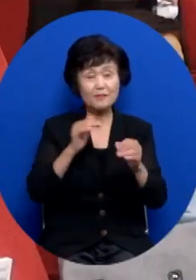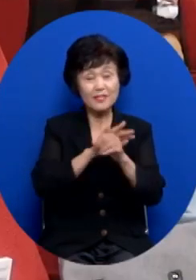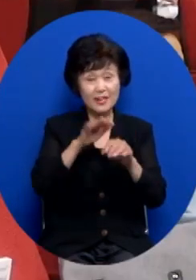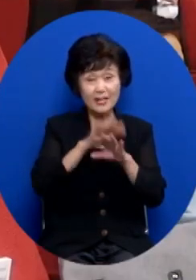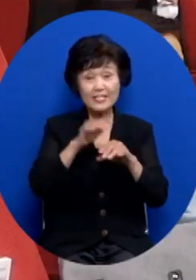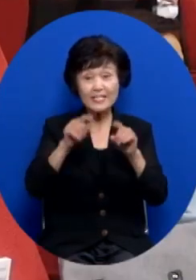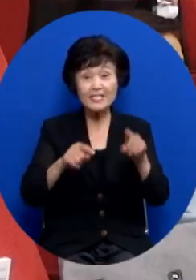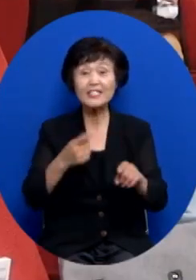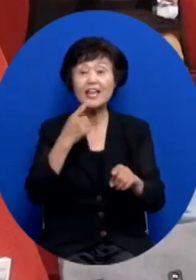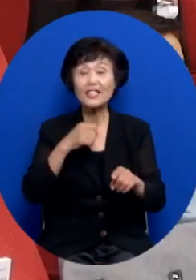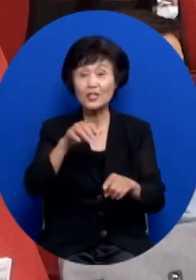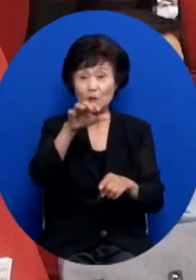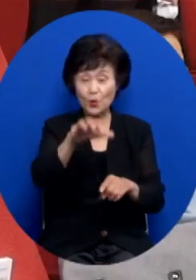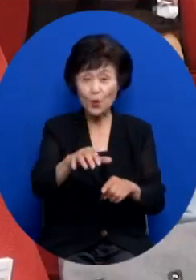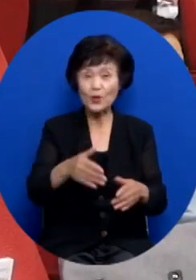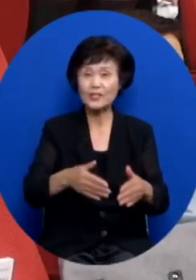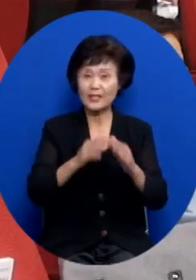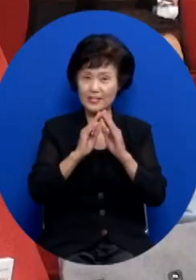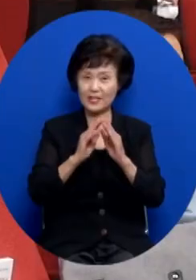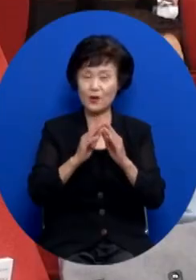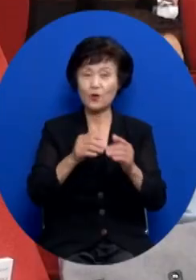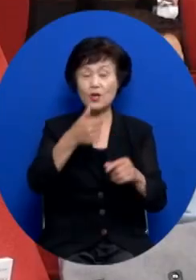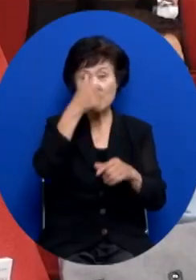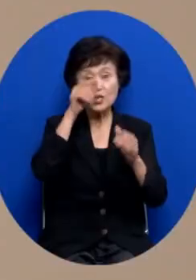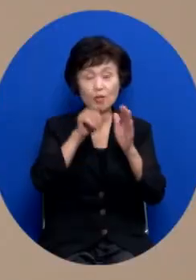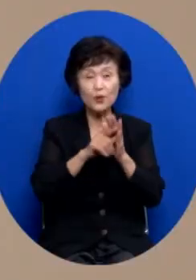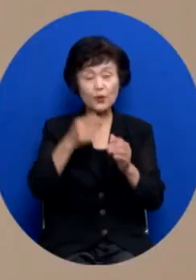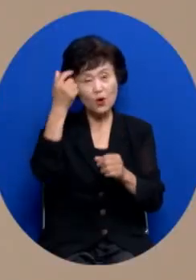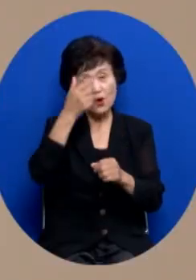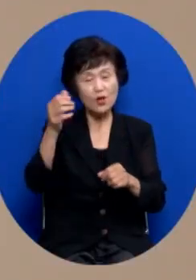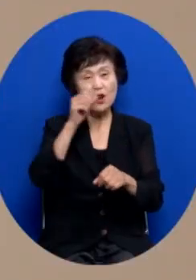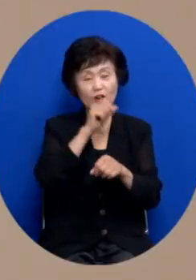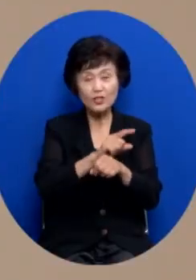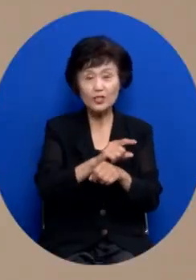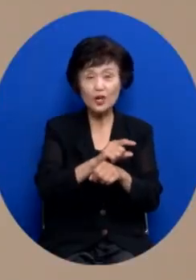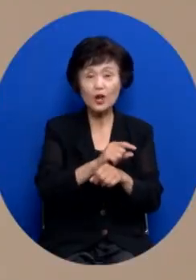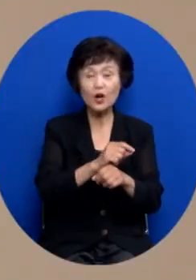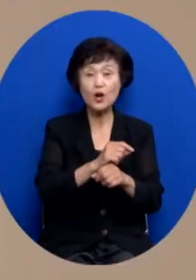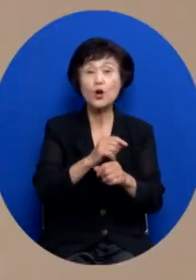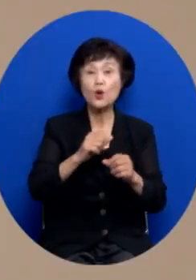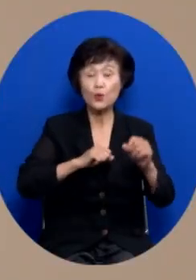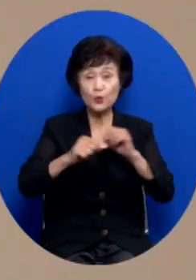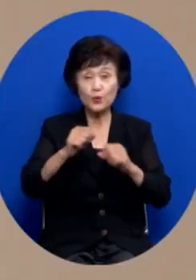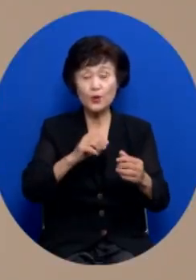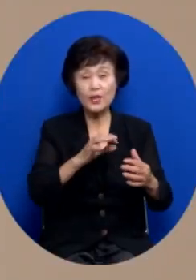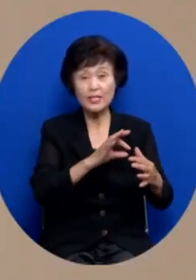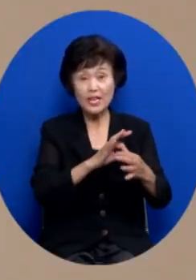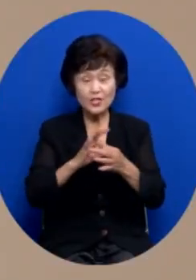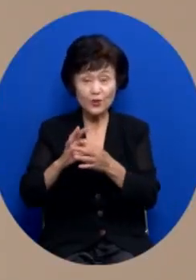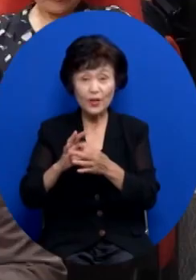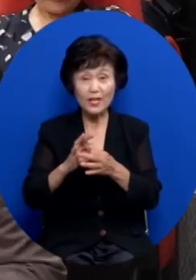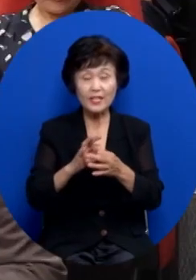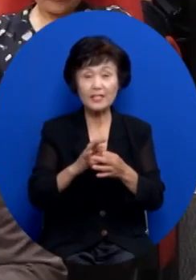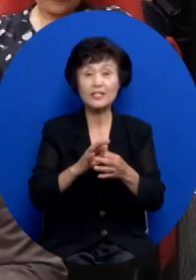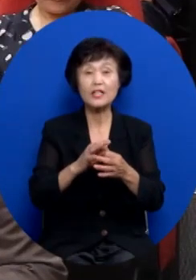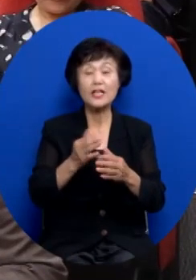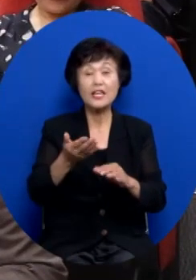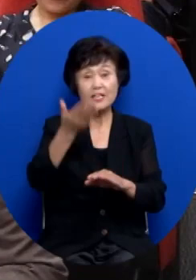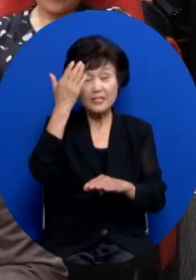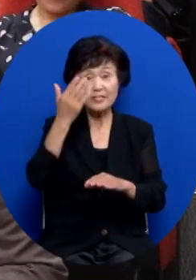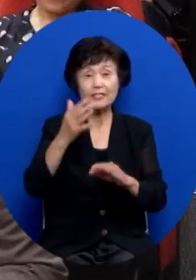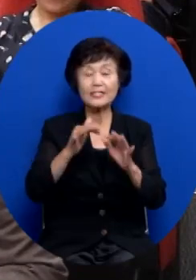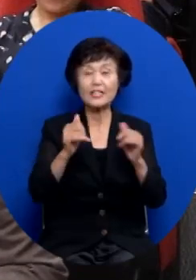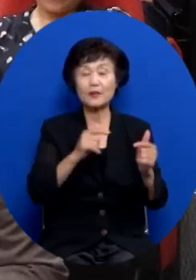토착수도원인 동광원을 창설하고 기독교 영성운동을 위협한 이세종의 제자 유연필의 삶과 신앙을 재조명했으며